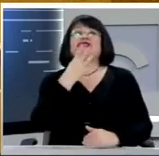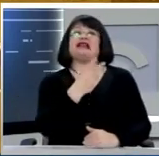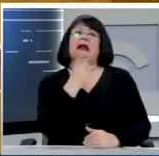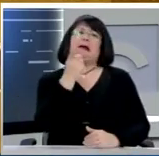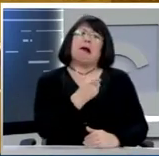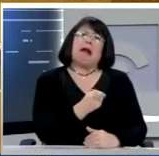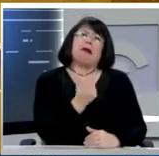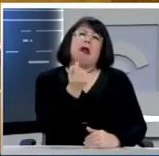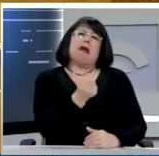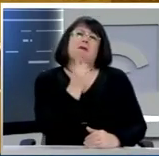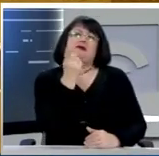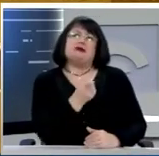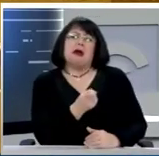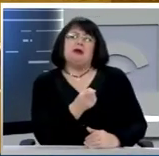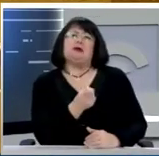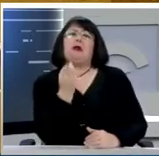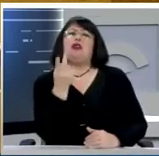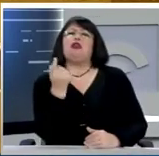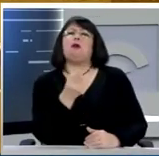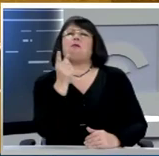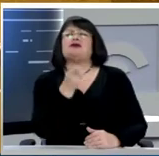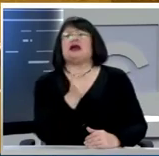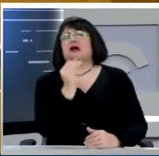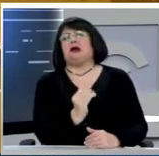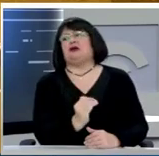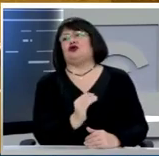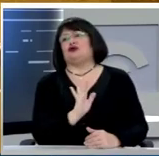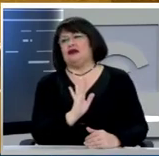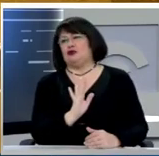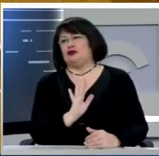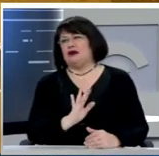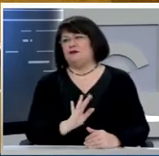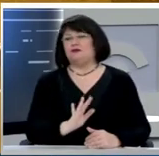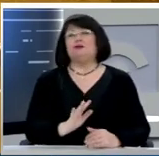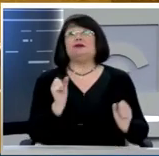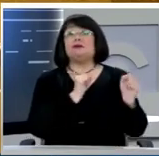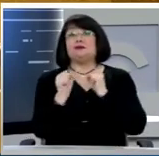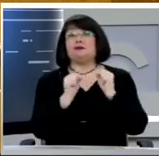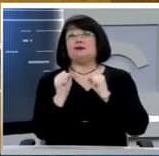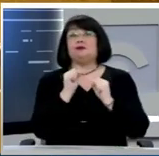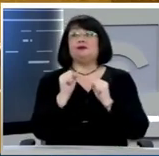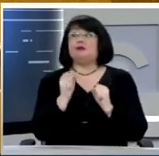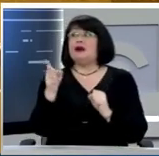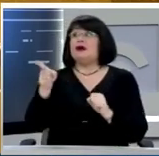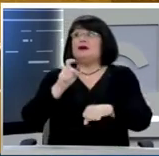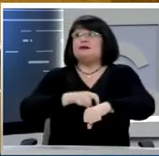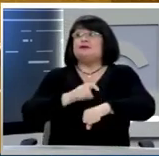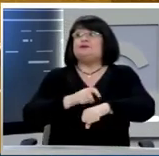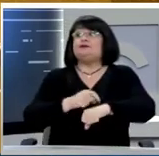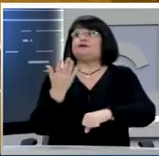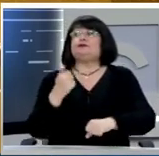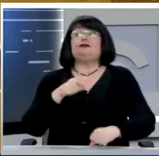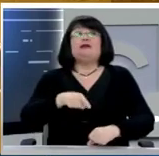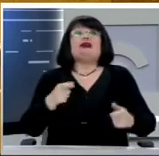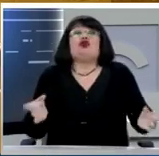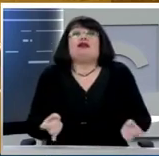3%, 1,5%, 2,5% τα χρόνια της κύριε μεγάλης Πολάκη, κρίσης το 2012-2014. Αυτό καμιά, δεν